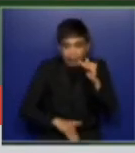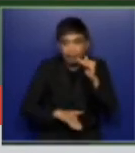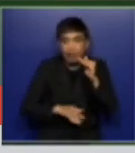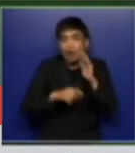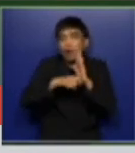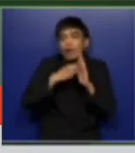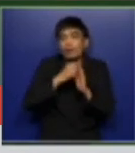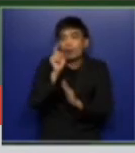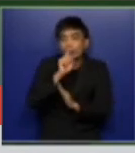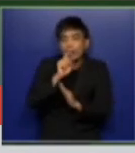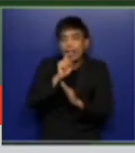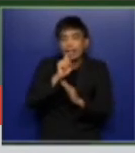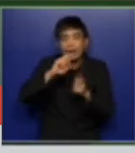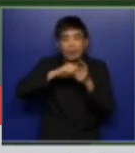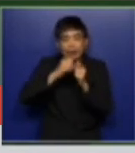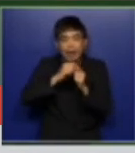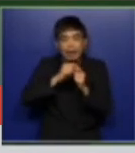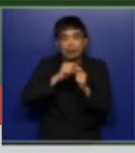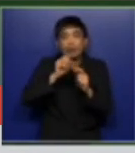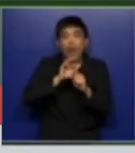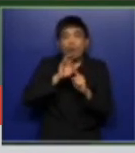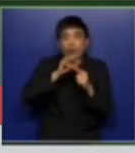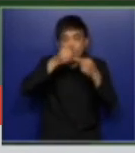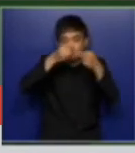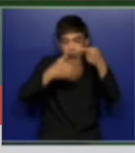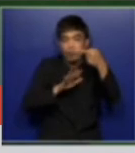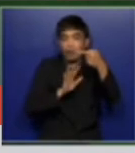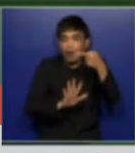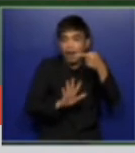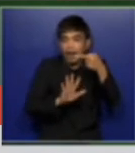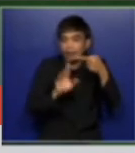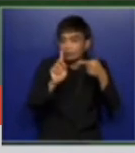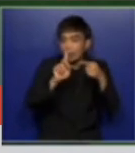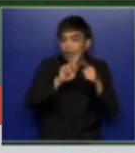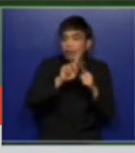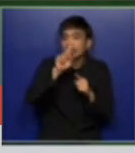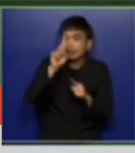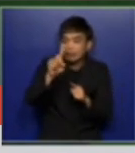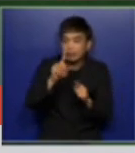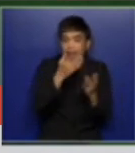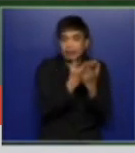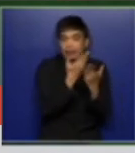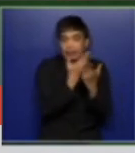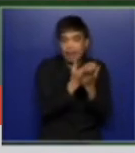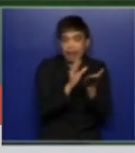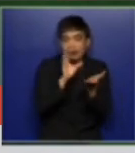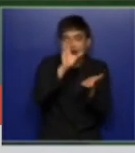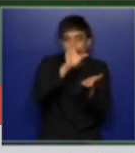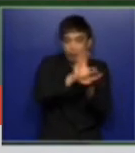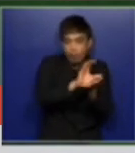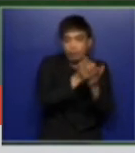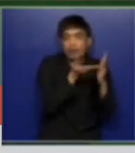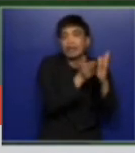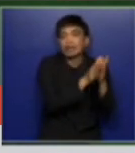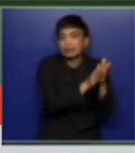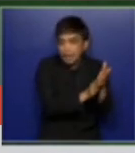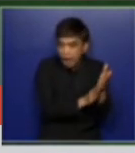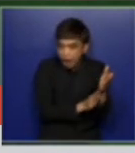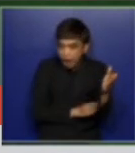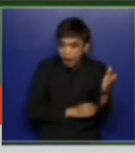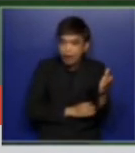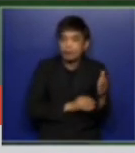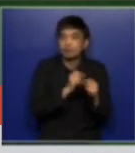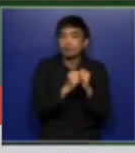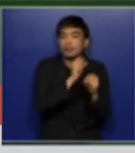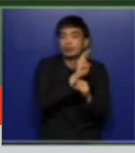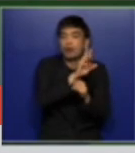จจัย5ประการด้วยกัน1ก็คือความล่าช้าของงบประมาณรายจ่ายประจำปี2563